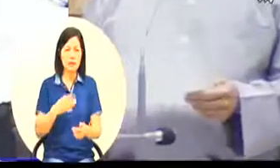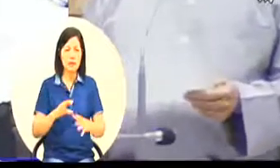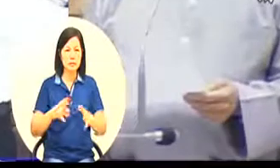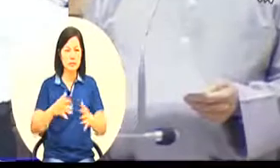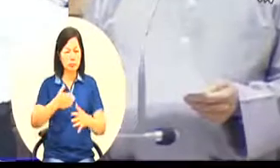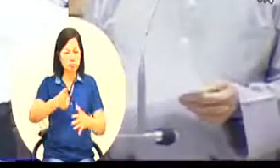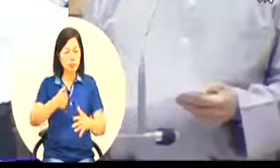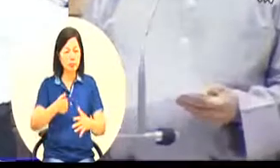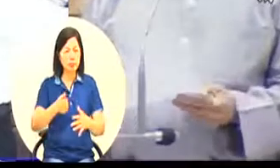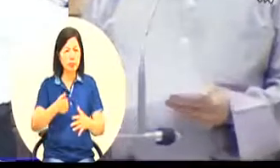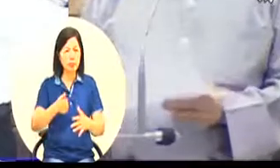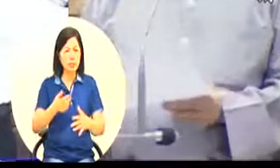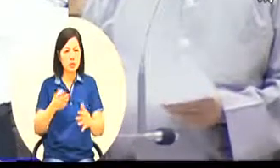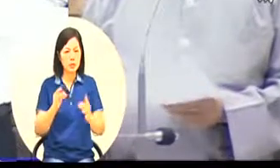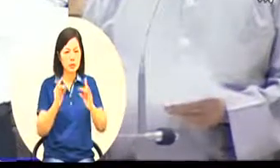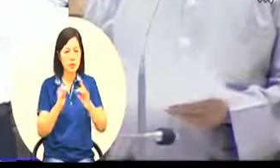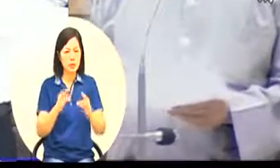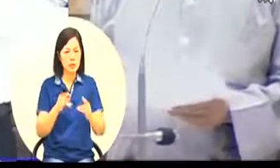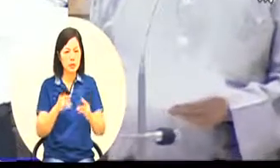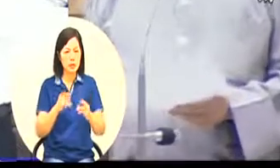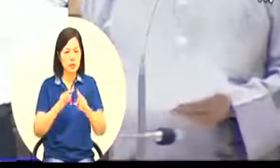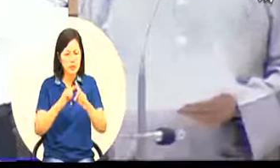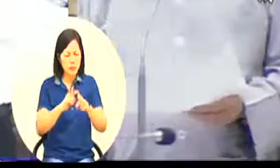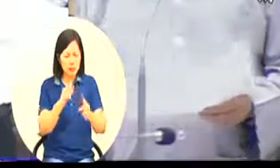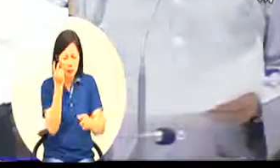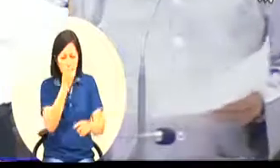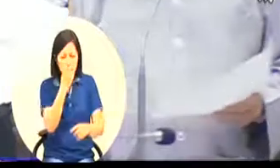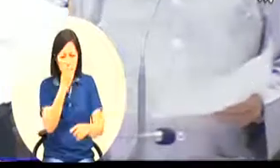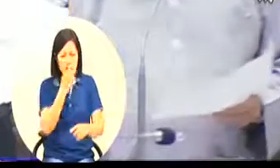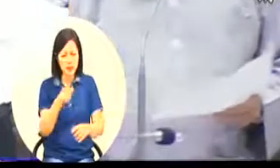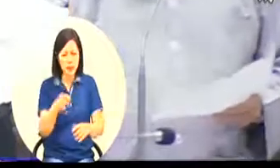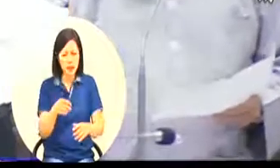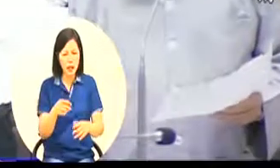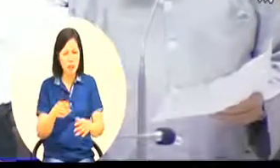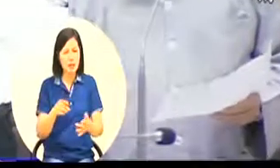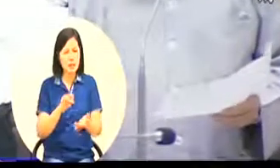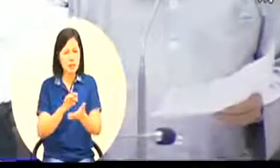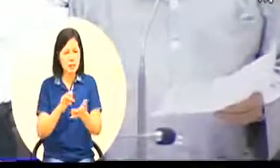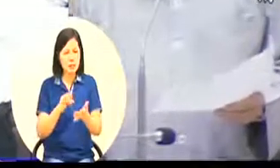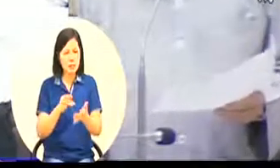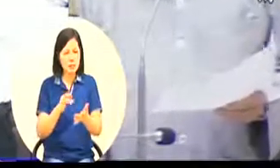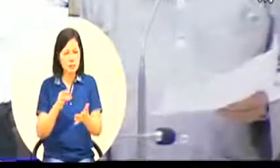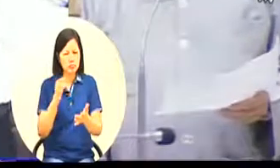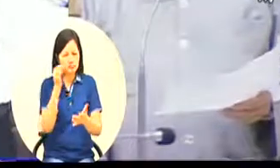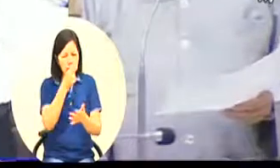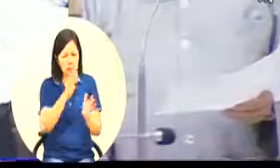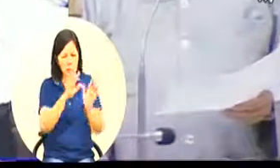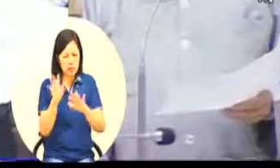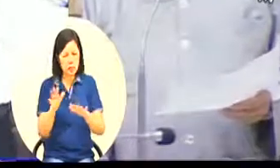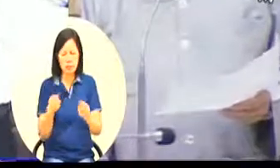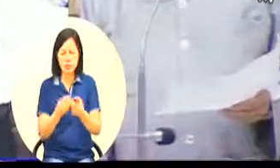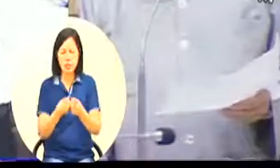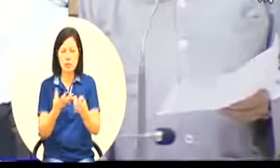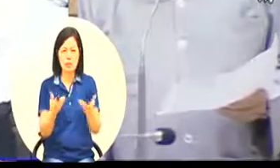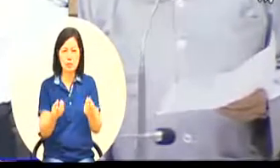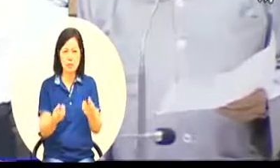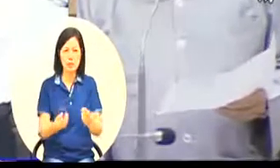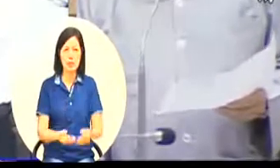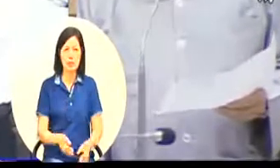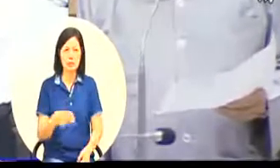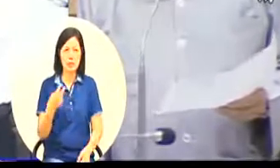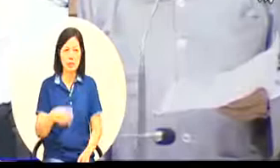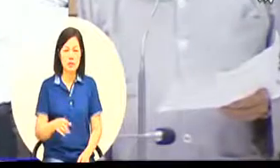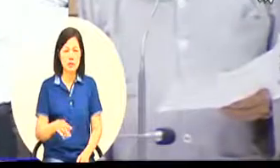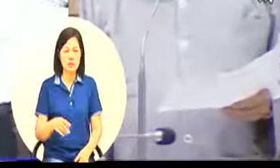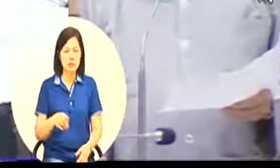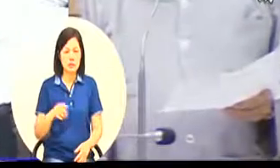他临床的表现，这个是目前是无认为有特殊的关系，但是。其他部分医疗所都并无提供进一步的意